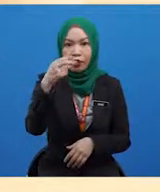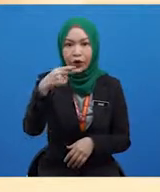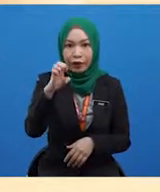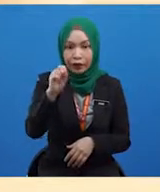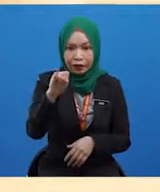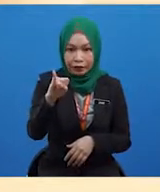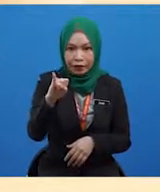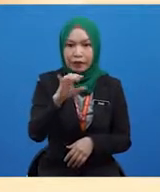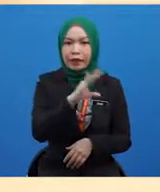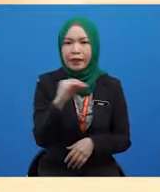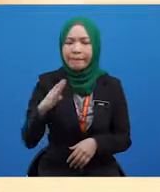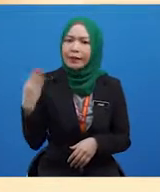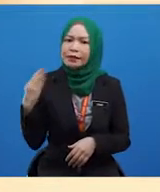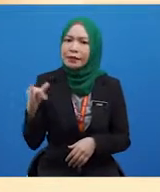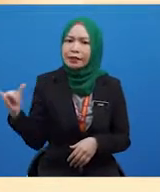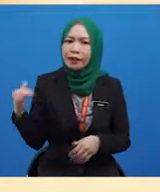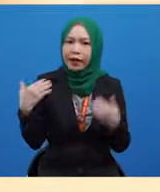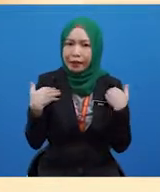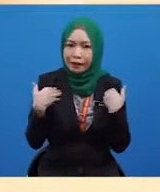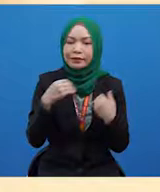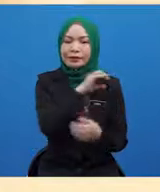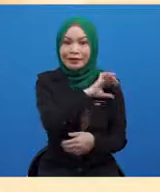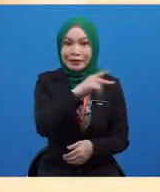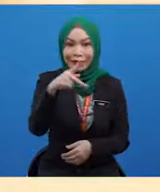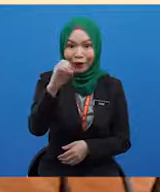akan memperlihatkan ciri koheren.